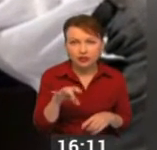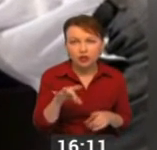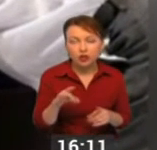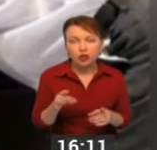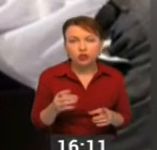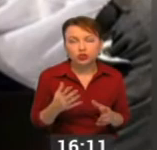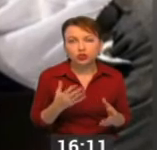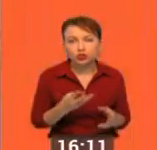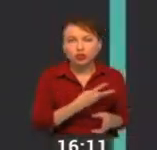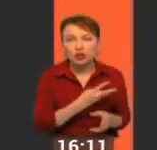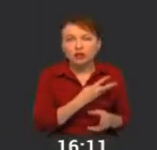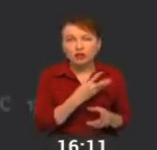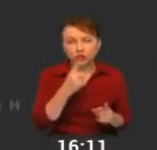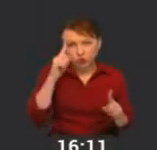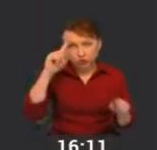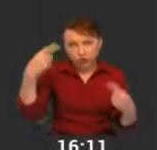одержимості один крок.